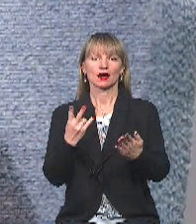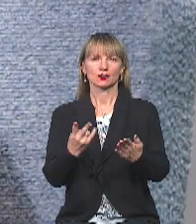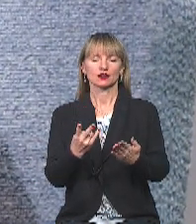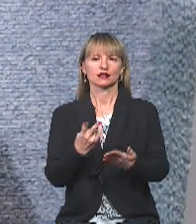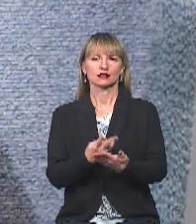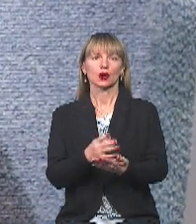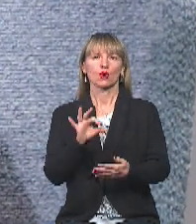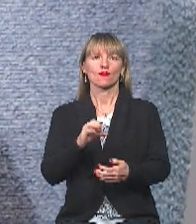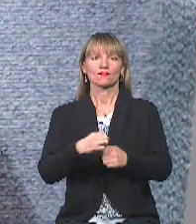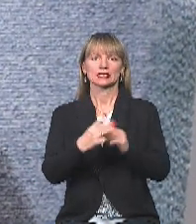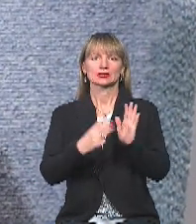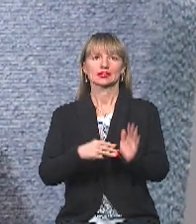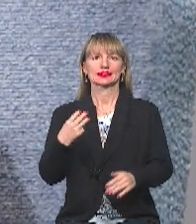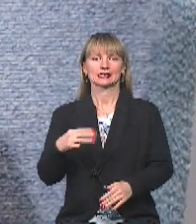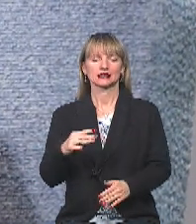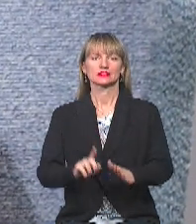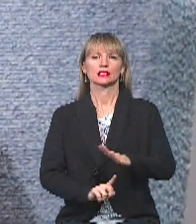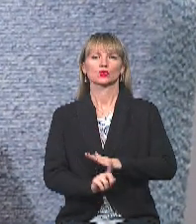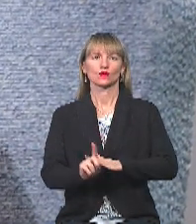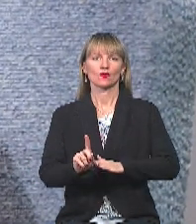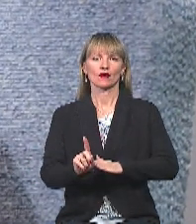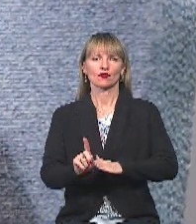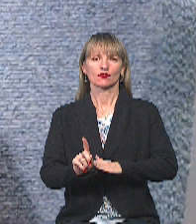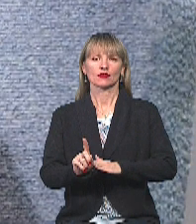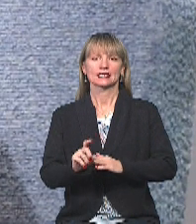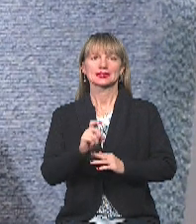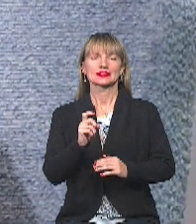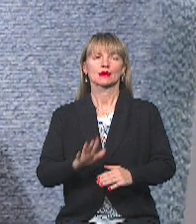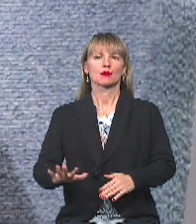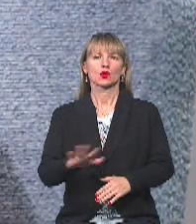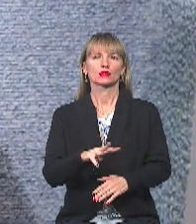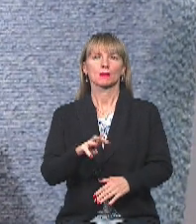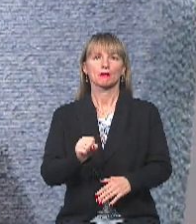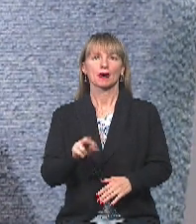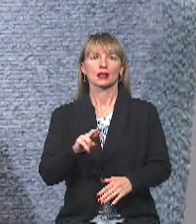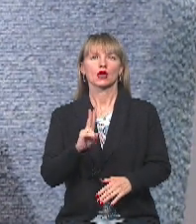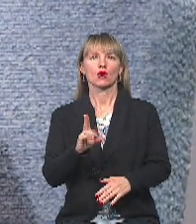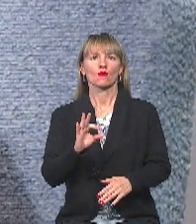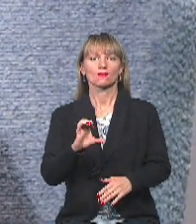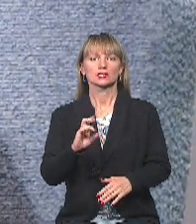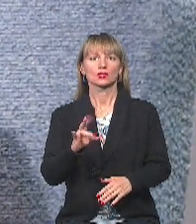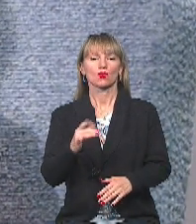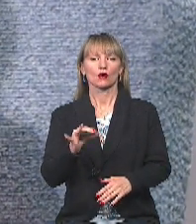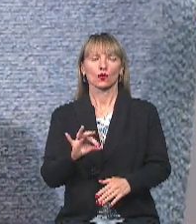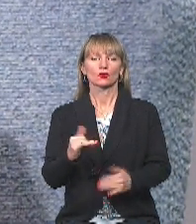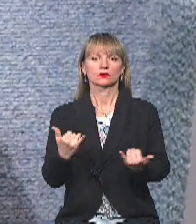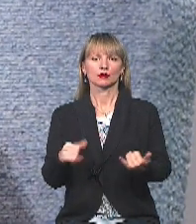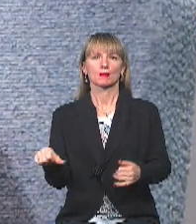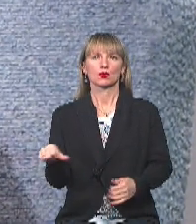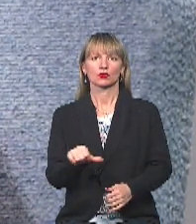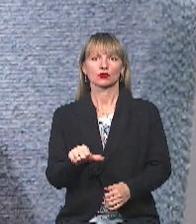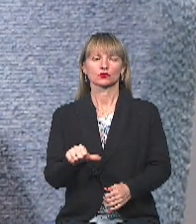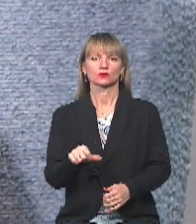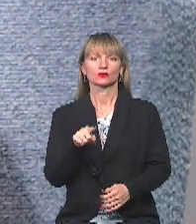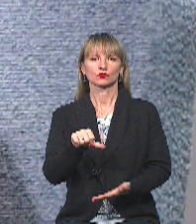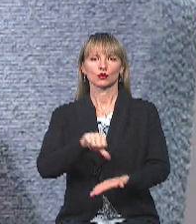О 18:30 стартував з площі Маяковського. І наразі у цю хвилину